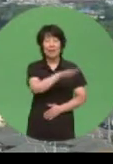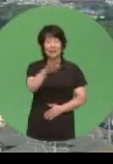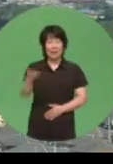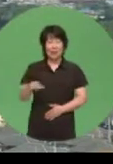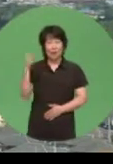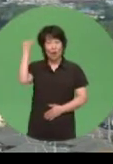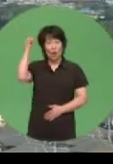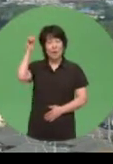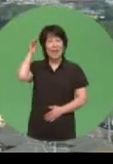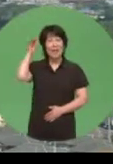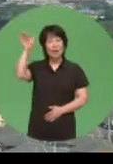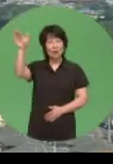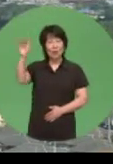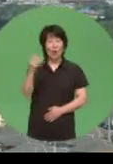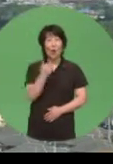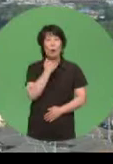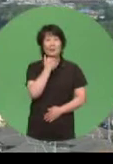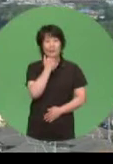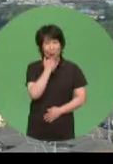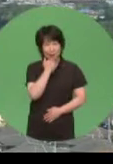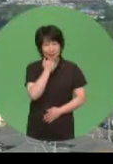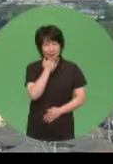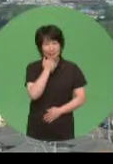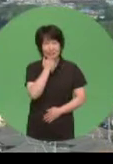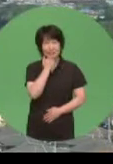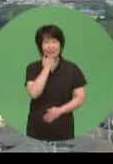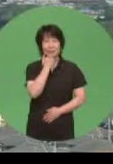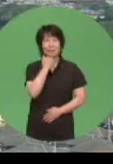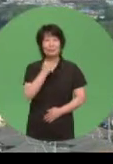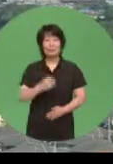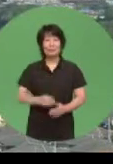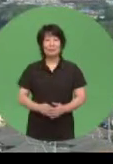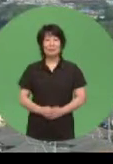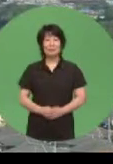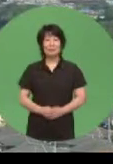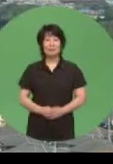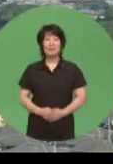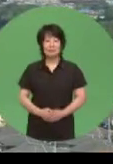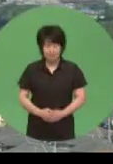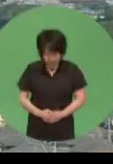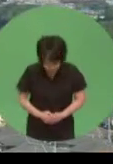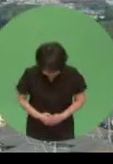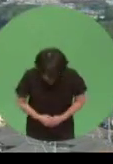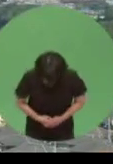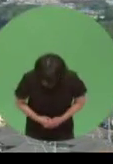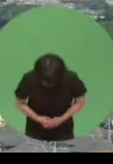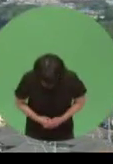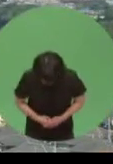のご意見ご希望をお待ちしています。それではさようなら。